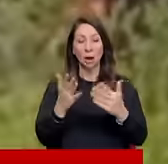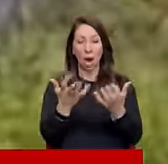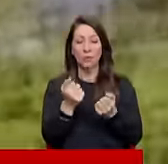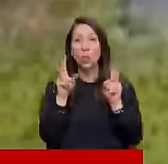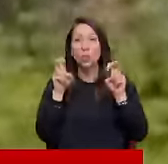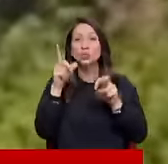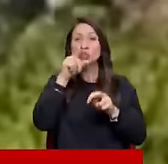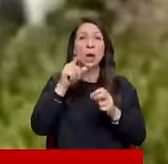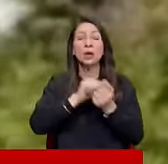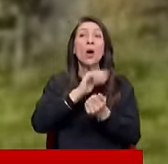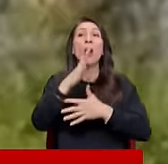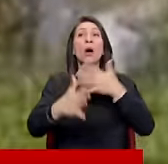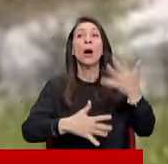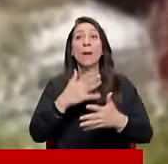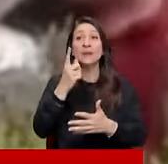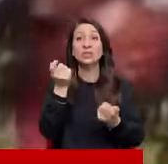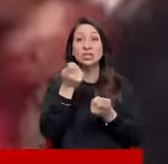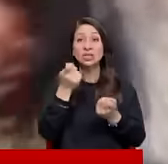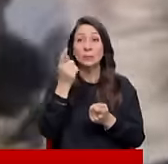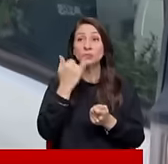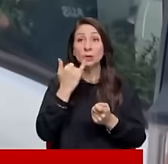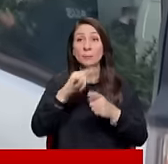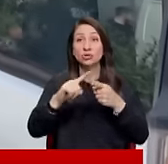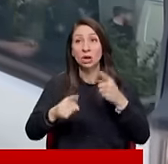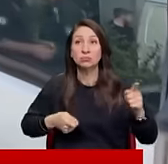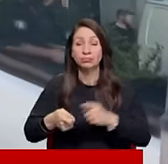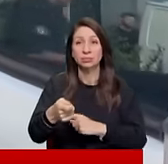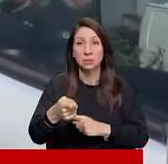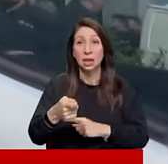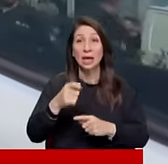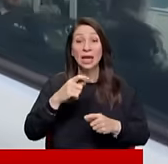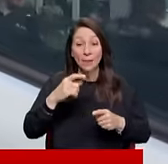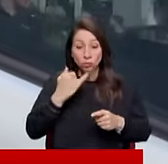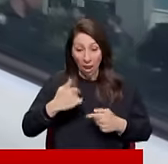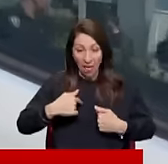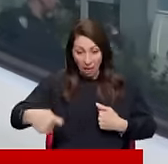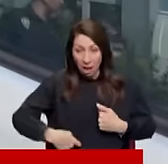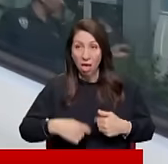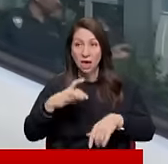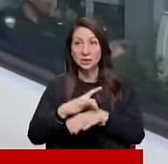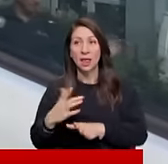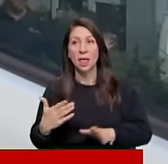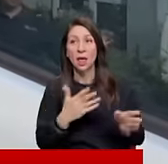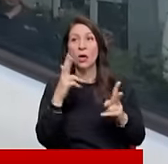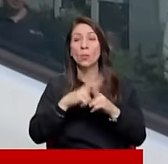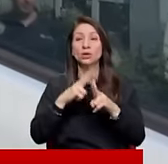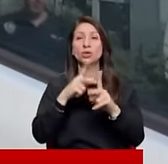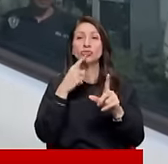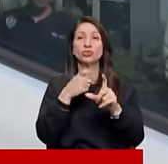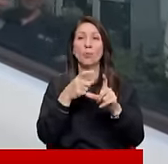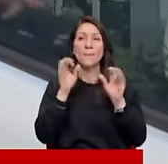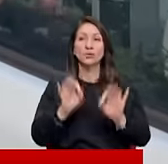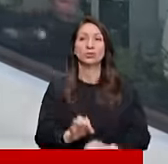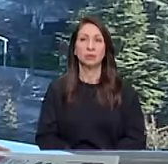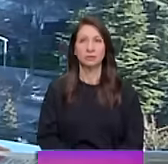meselesi yüzünden çıkan kavgada bir çalışan müşteriyi bıçakla yaraladı. Yaralı müşteri hastaneye kaldırıldı. Polis soruşturma